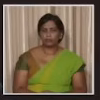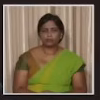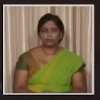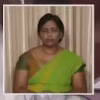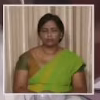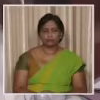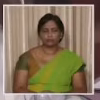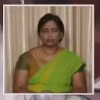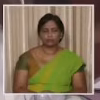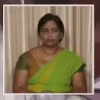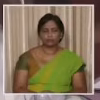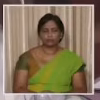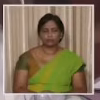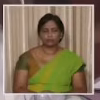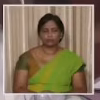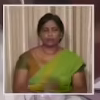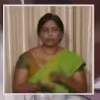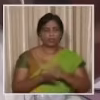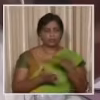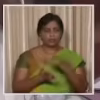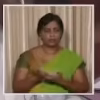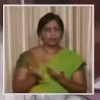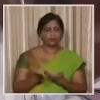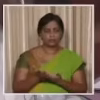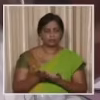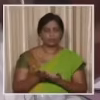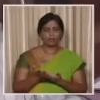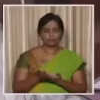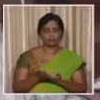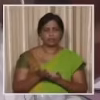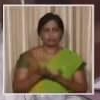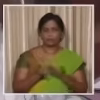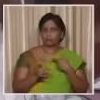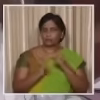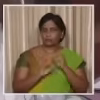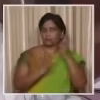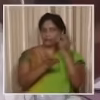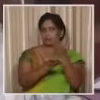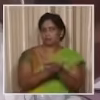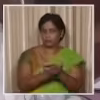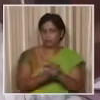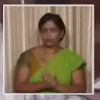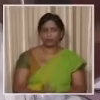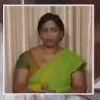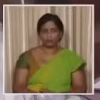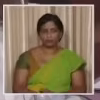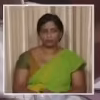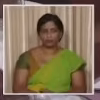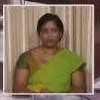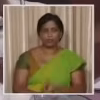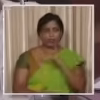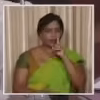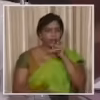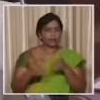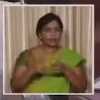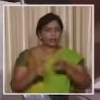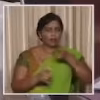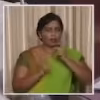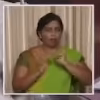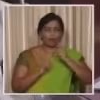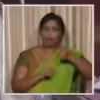එතකොට මම මේ වාර්තාවෙන් කියවන්නේ I am tabling this report මම මේක වාර්තා කරනවා හැම තීන්දුවක්ම එක කැබිනට් මණ්ඩලයේ අනුමැතිය